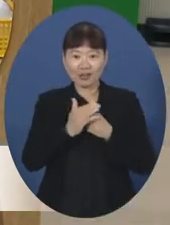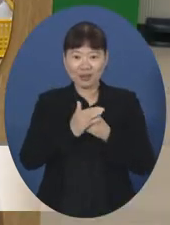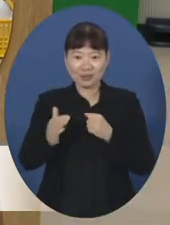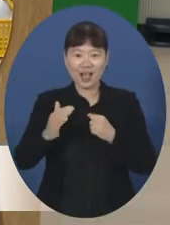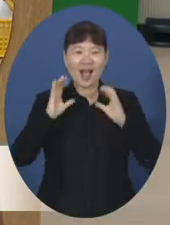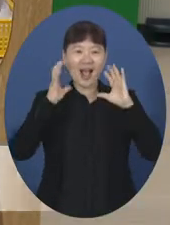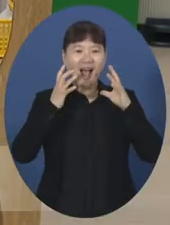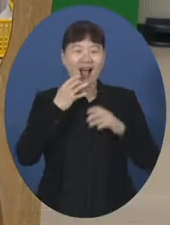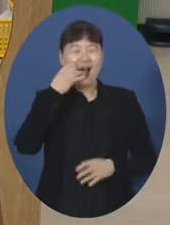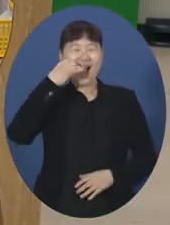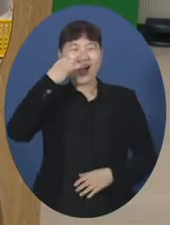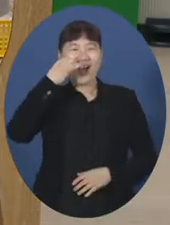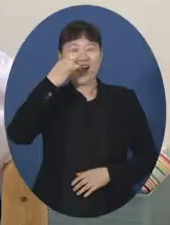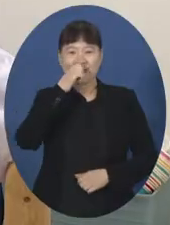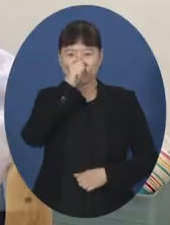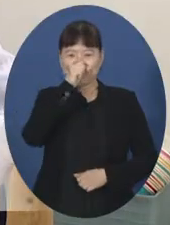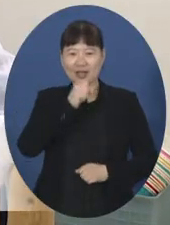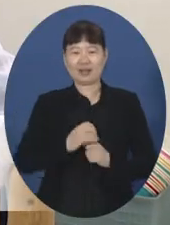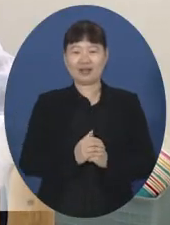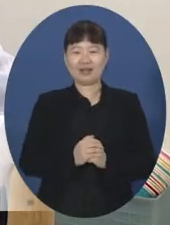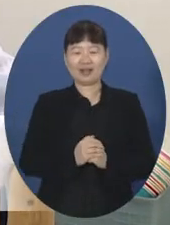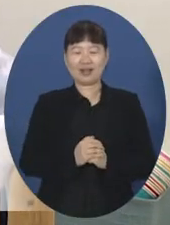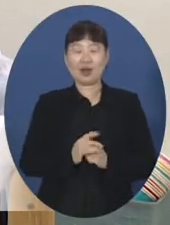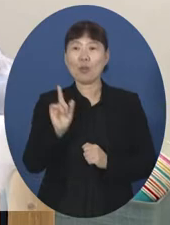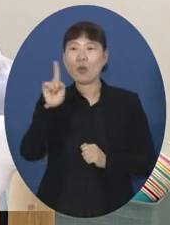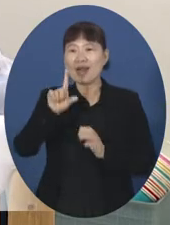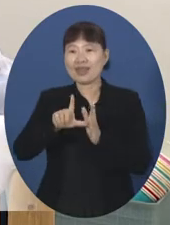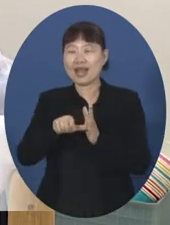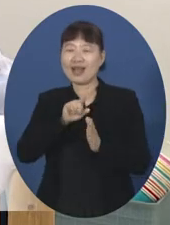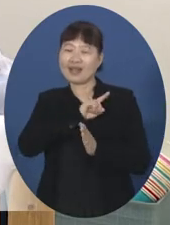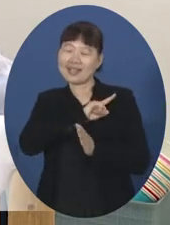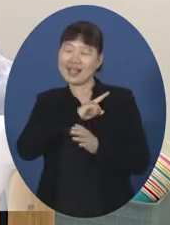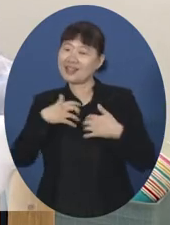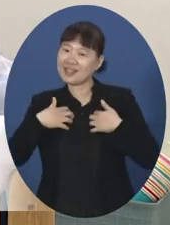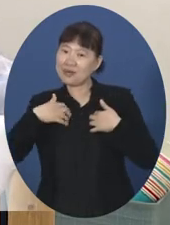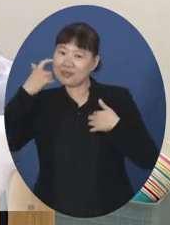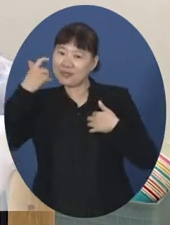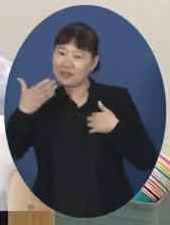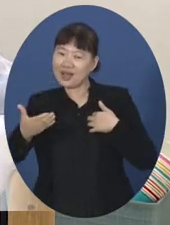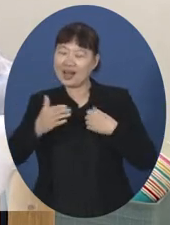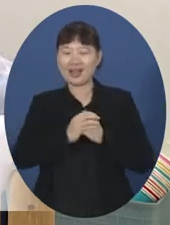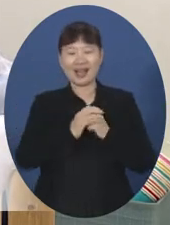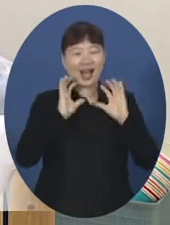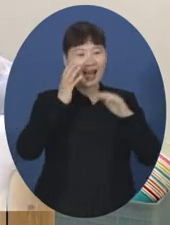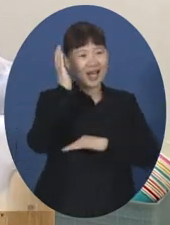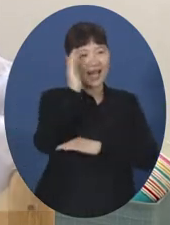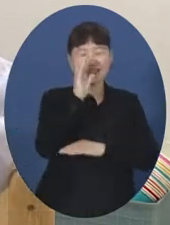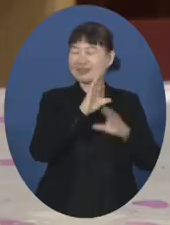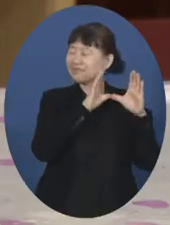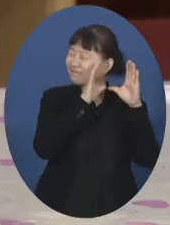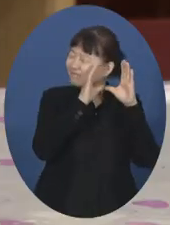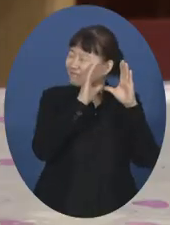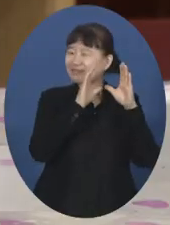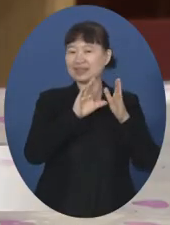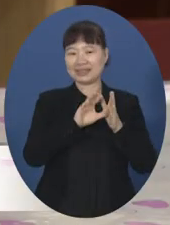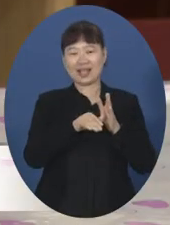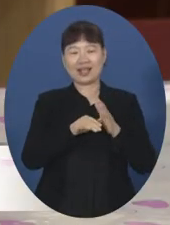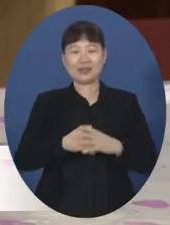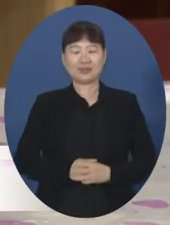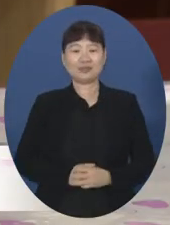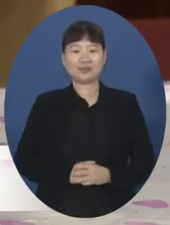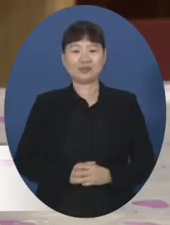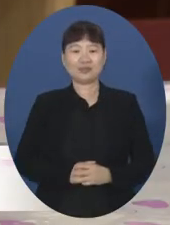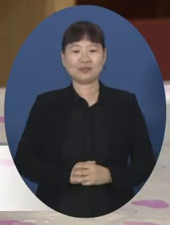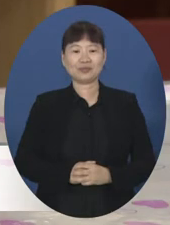아이들의 호기심을 자극합니다. 어떤 거 할 때가 제일 재밌어요, 알파미니랑? 동화 듣는 거요. AI